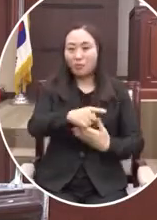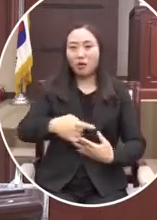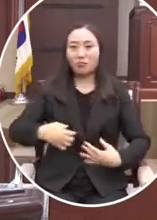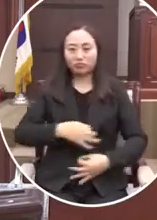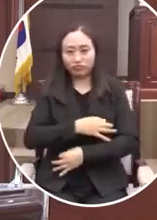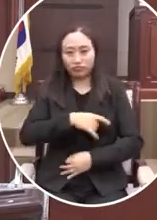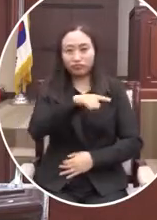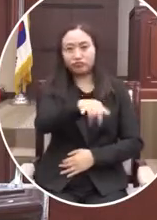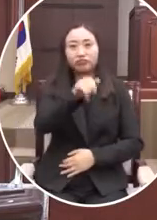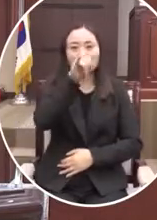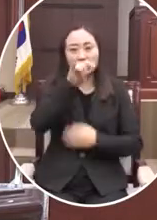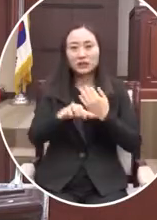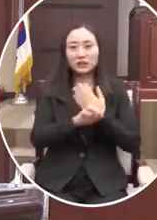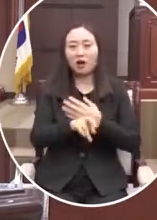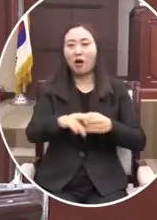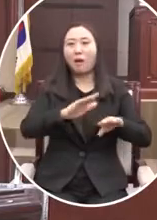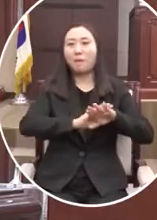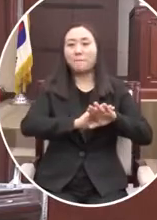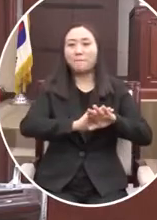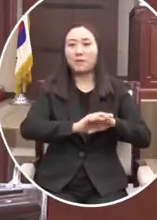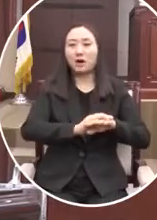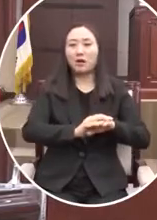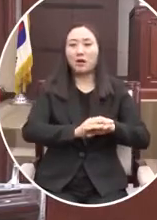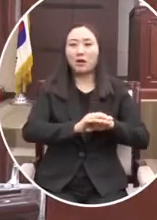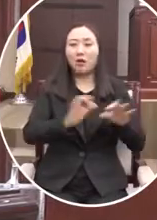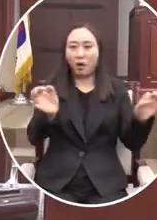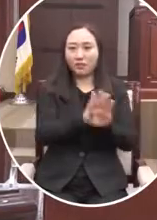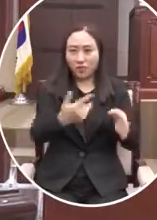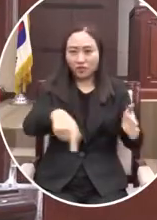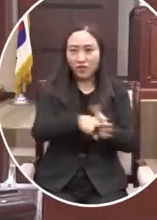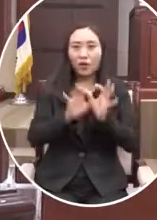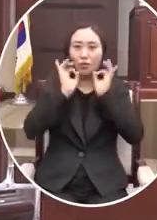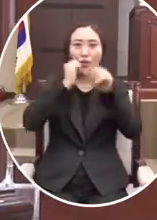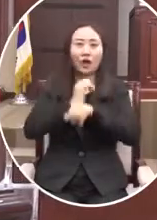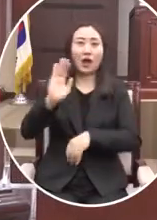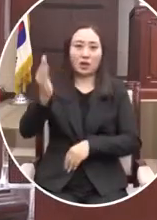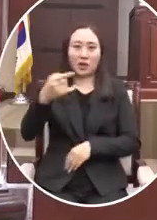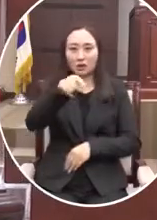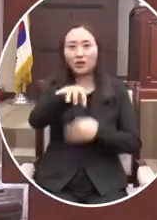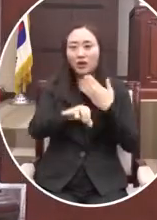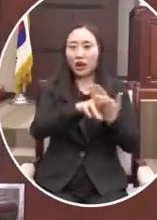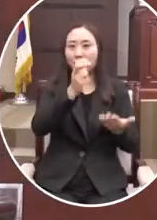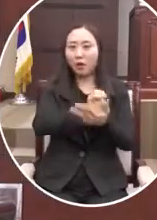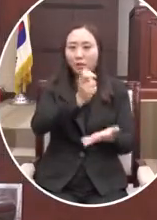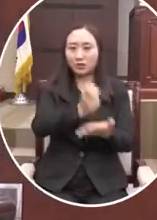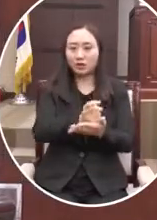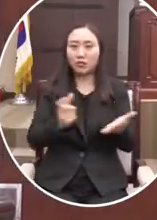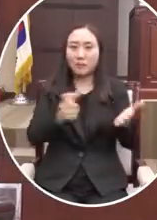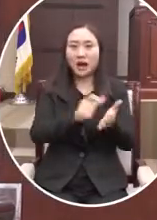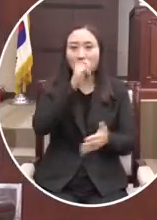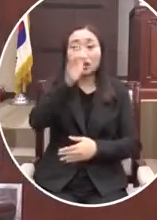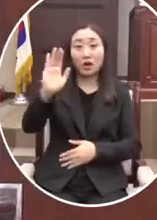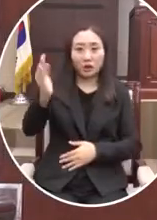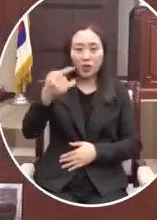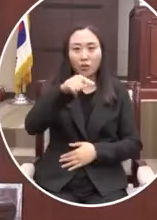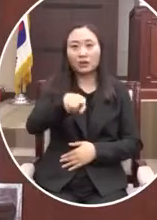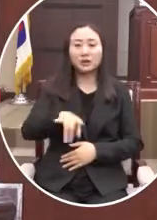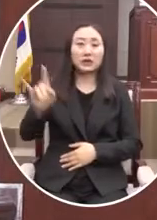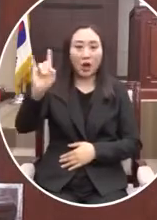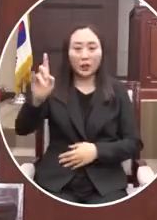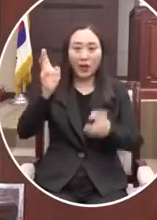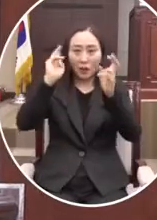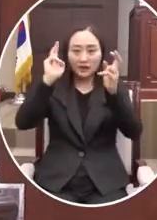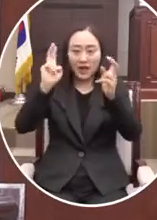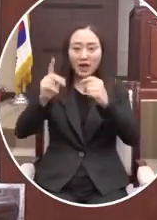공사를 근절하는 데 힘을 모아야 합니다. 그 시작은 행정처분을 통해 현대산업개발의 건설업